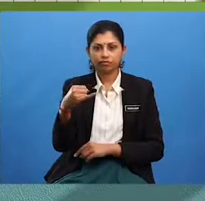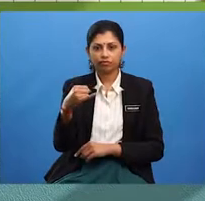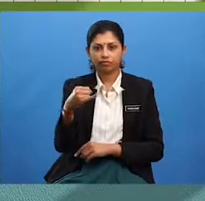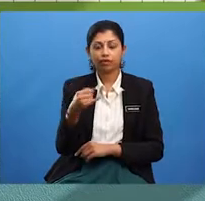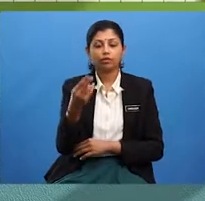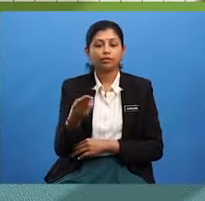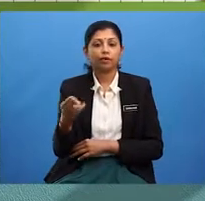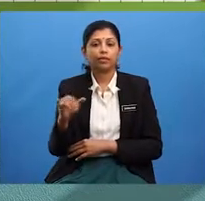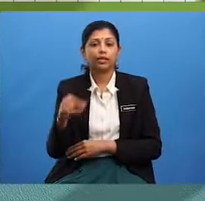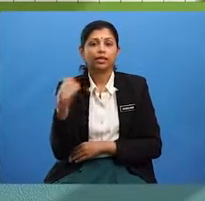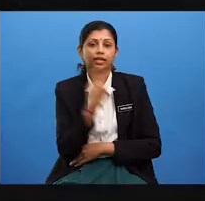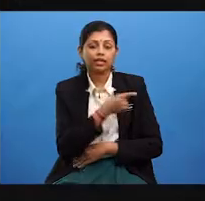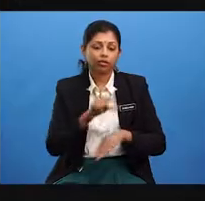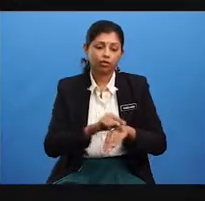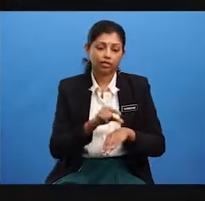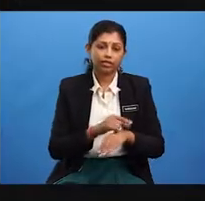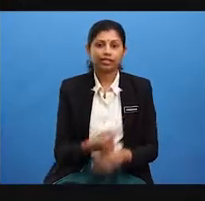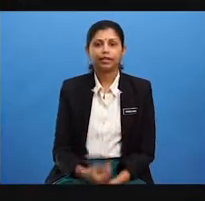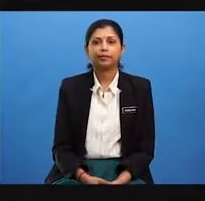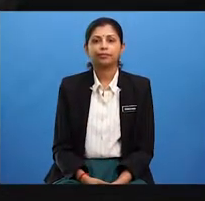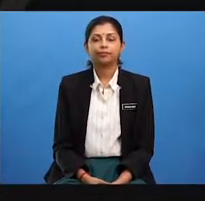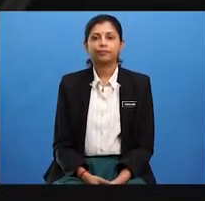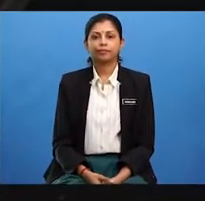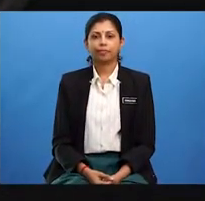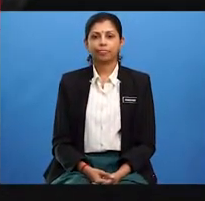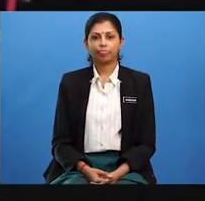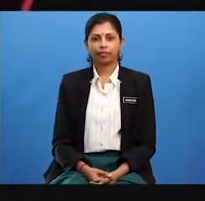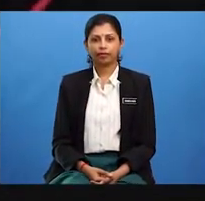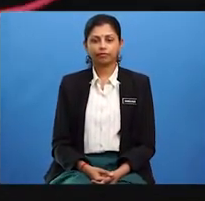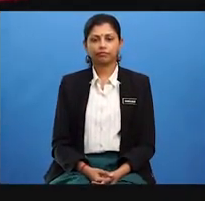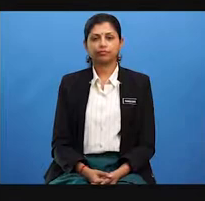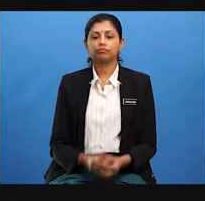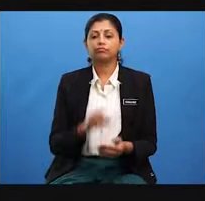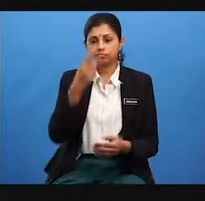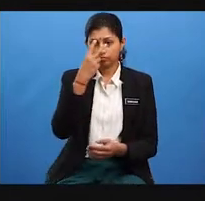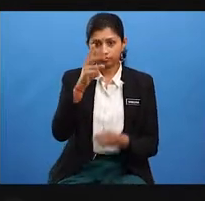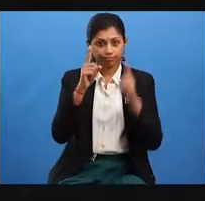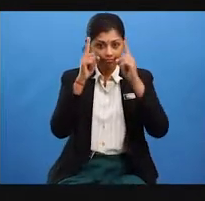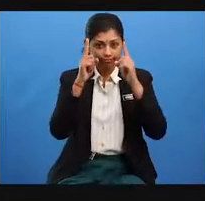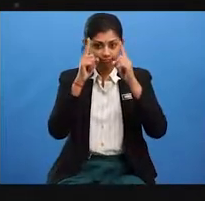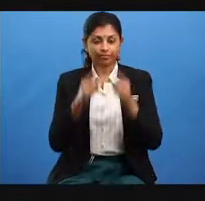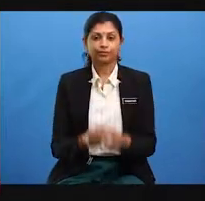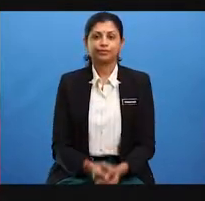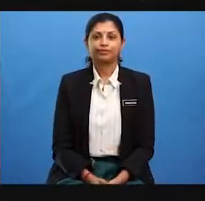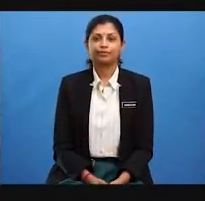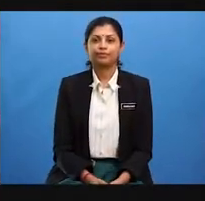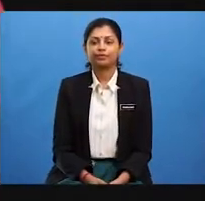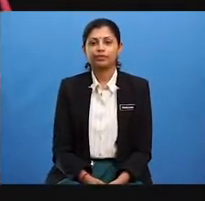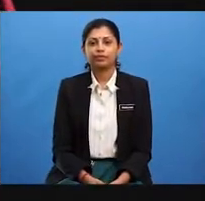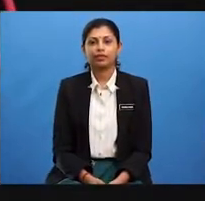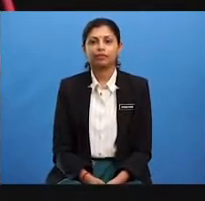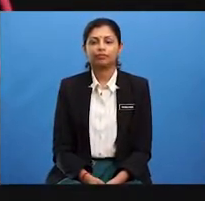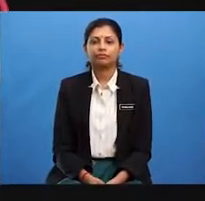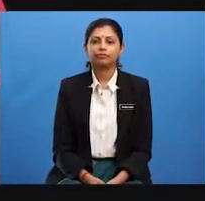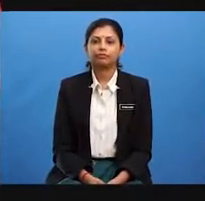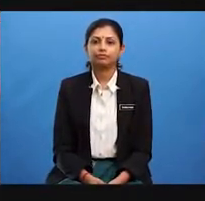Bahan-bahan yang diperlukan adalah satu set pelita lengkap yang terdiri daripada dua sel kering,